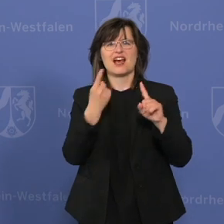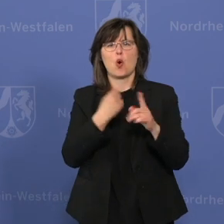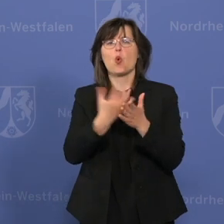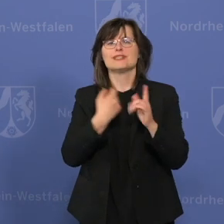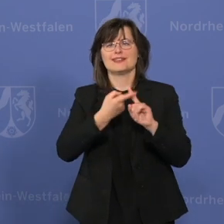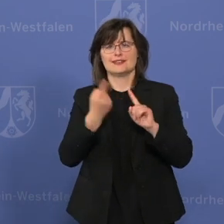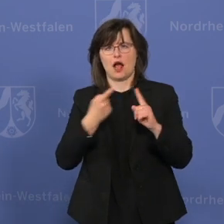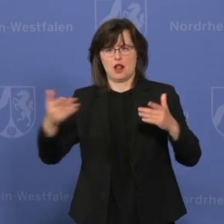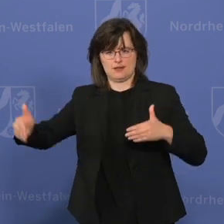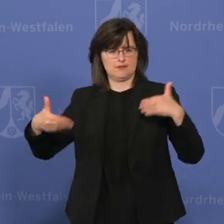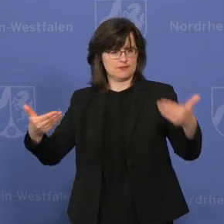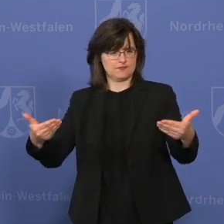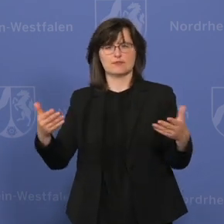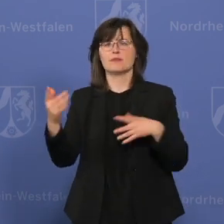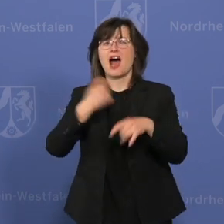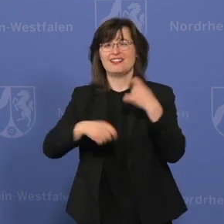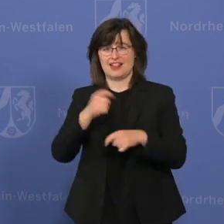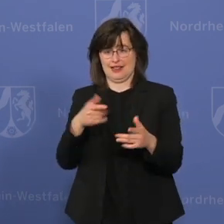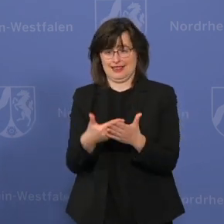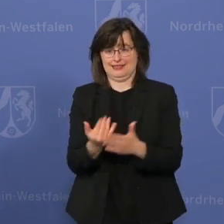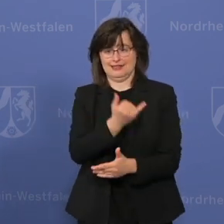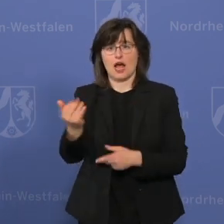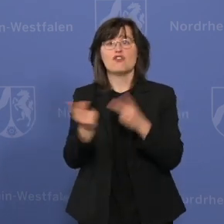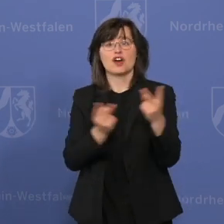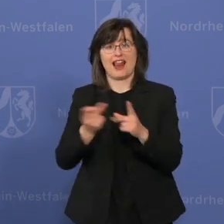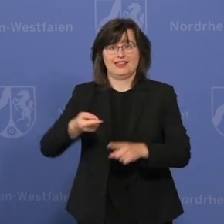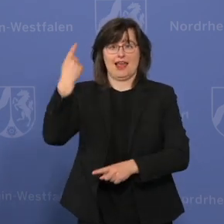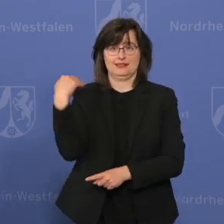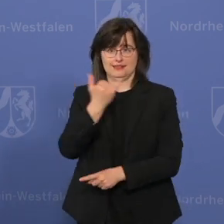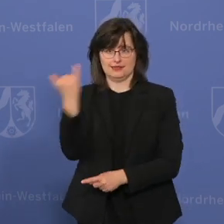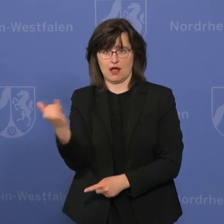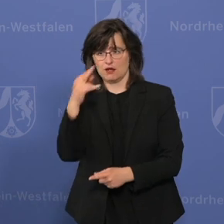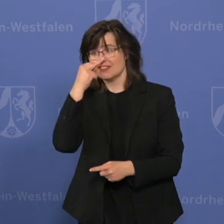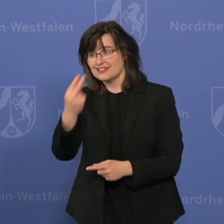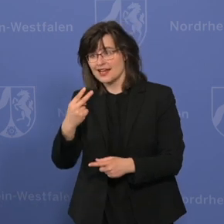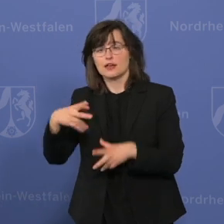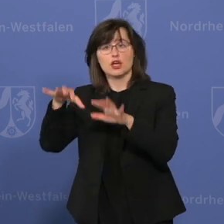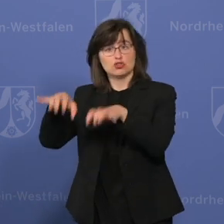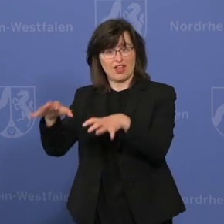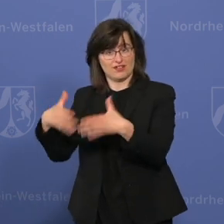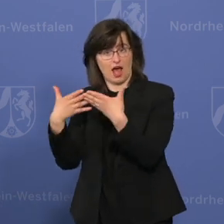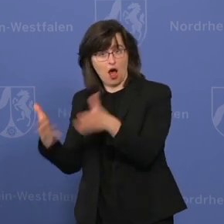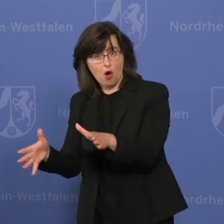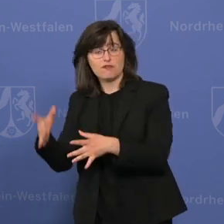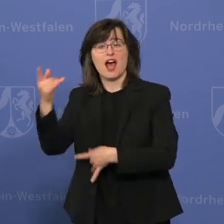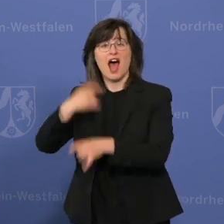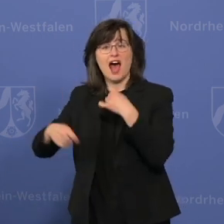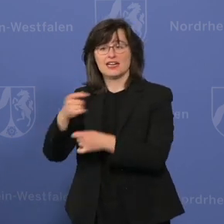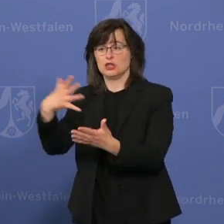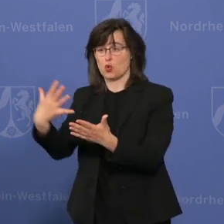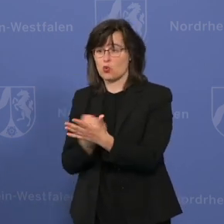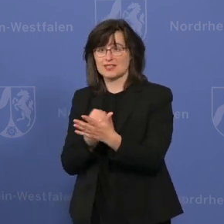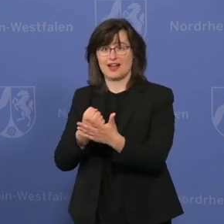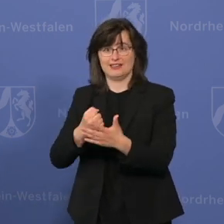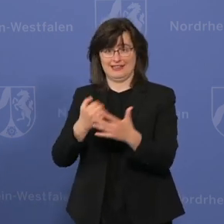den Umsatzzahlen des Vorjahres. Und wir müssen sehen, obwohl die Läden offen sind, ist der Handelsumsatz erheblich niedriger als